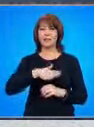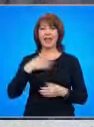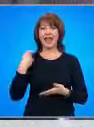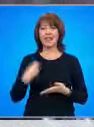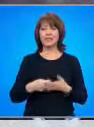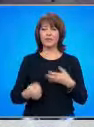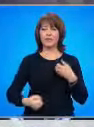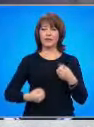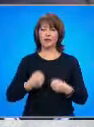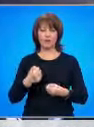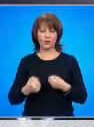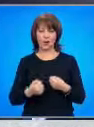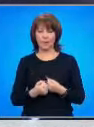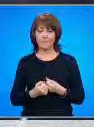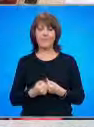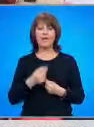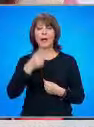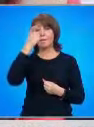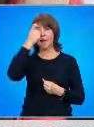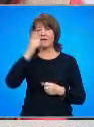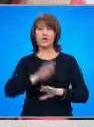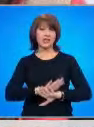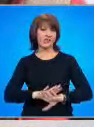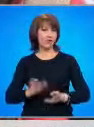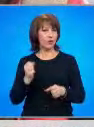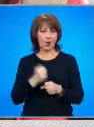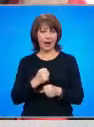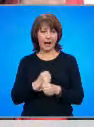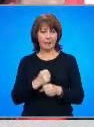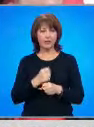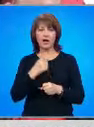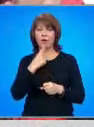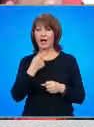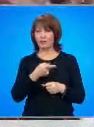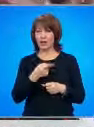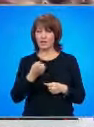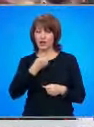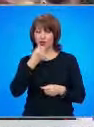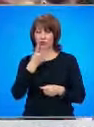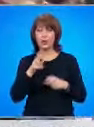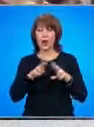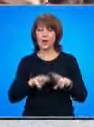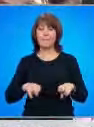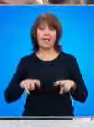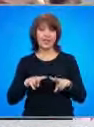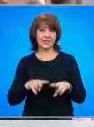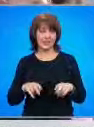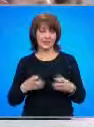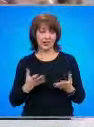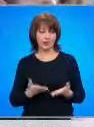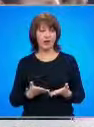Христо Трайков. Според Демерджиев, МВР си е свършил работата както при възникването на инцидента, така и при разследването на трагичната